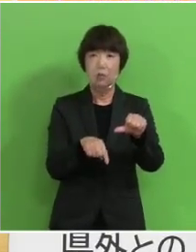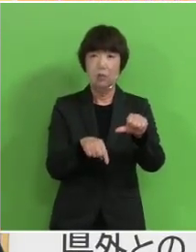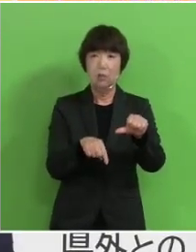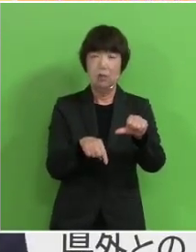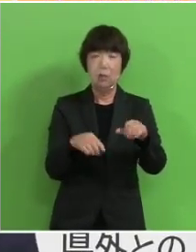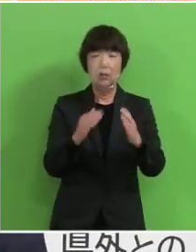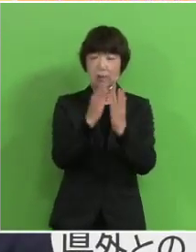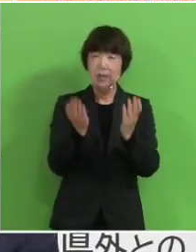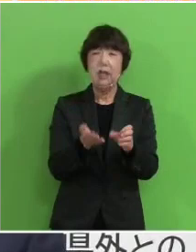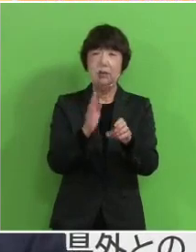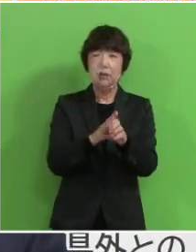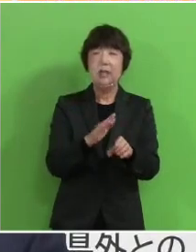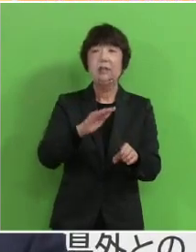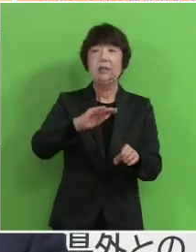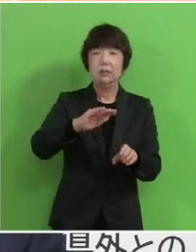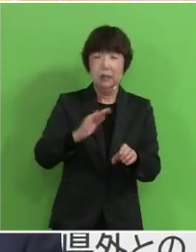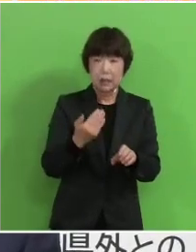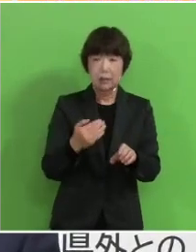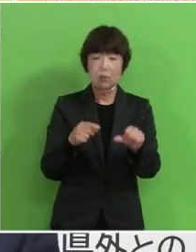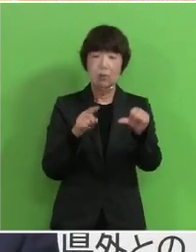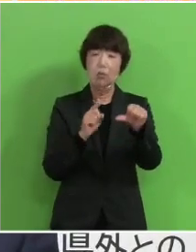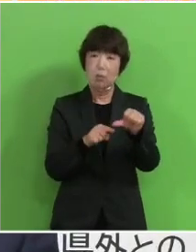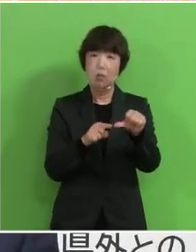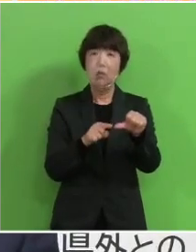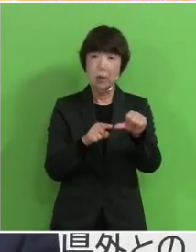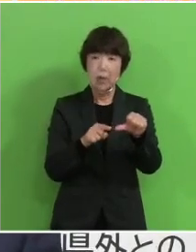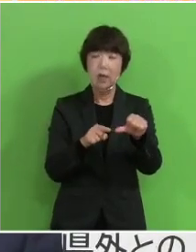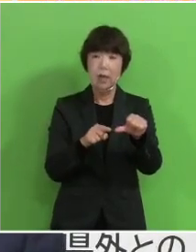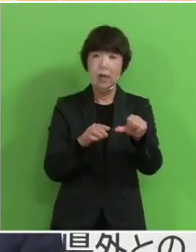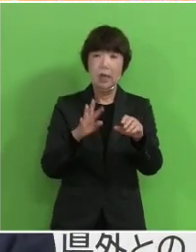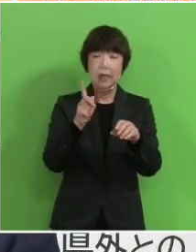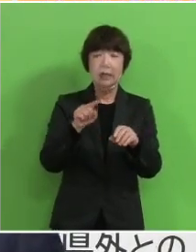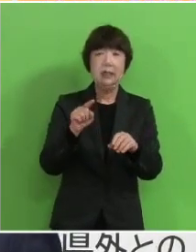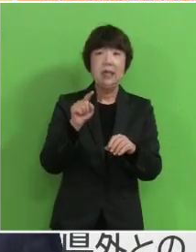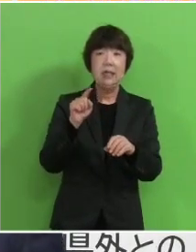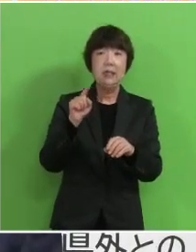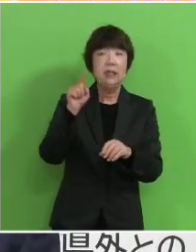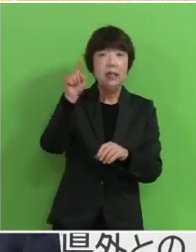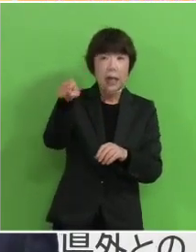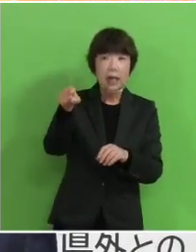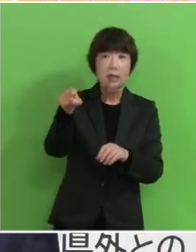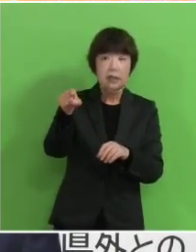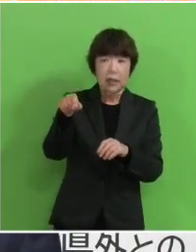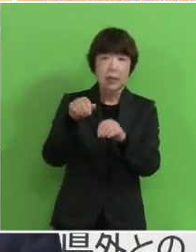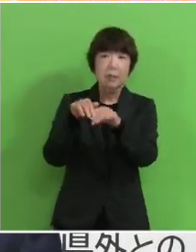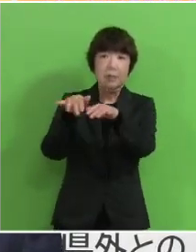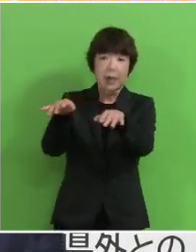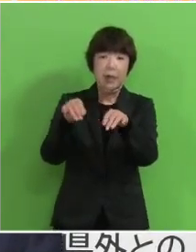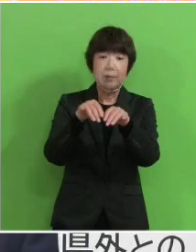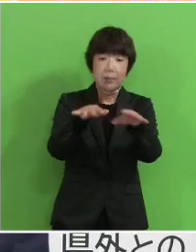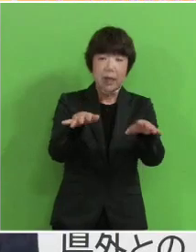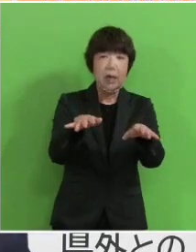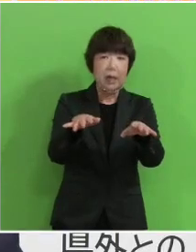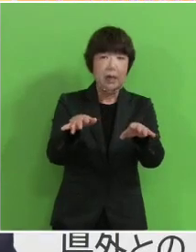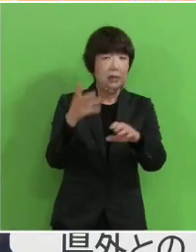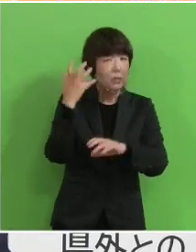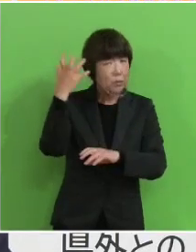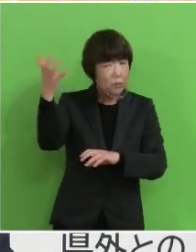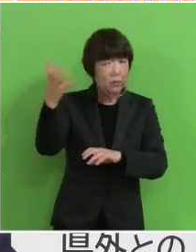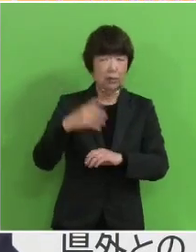含まれているんですけども今回の語源体はすべて県内で攻守中の中で広がった可能性がありまし